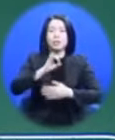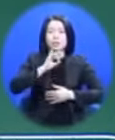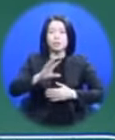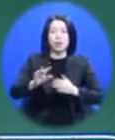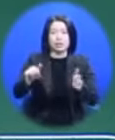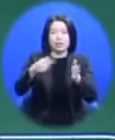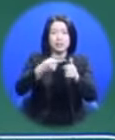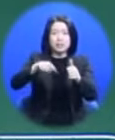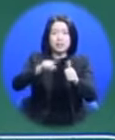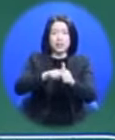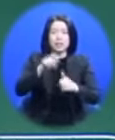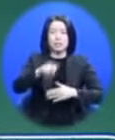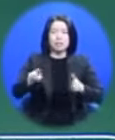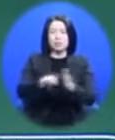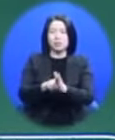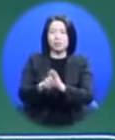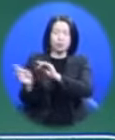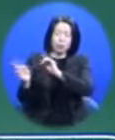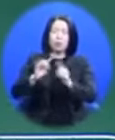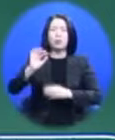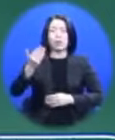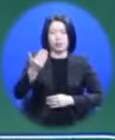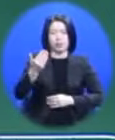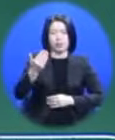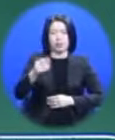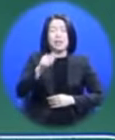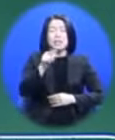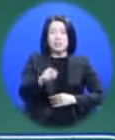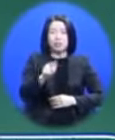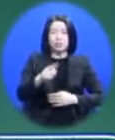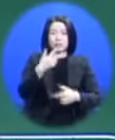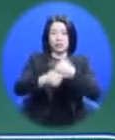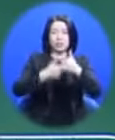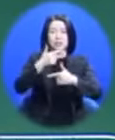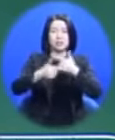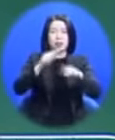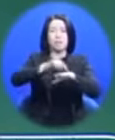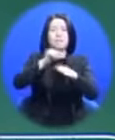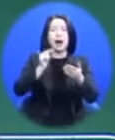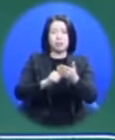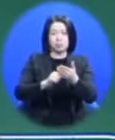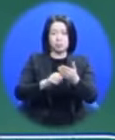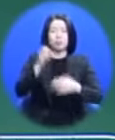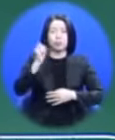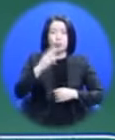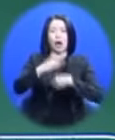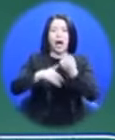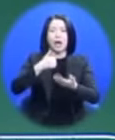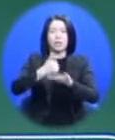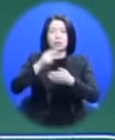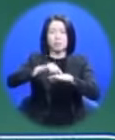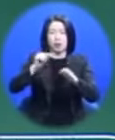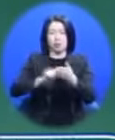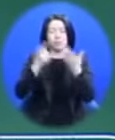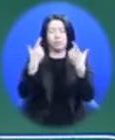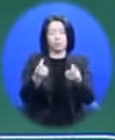이 믿음을 회복해야 된다. 그것이 느헤미야의 마음이고 하나님의 마음이었던